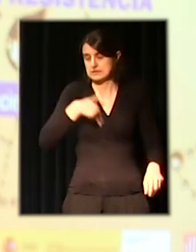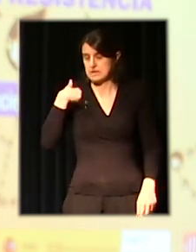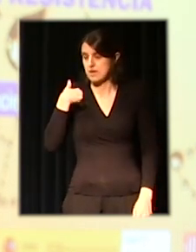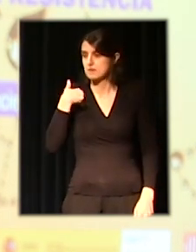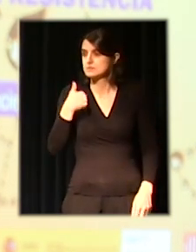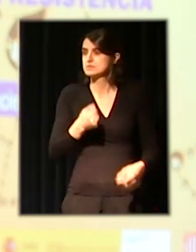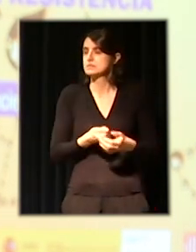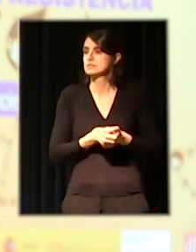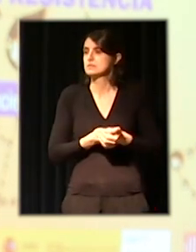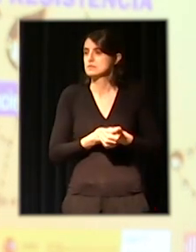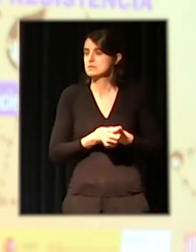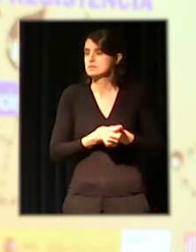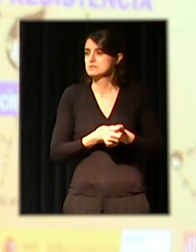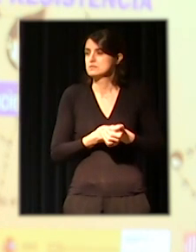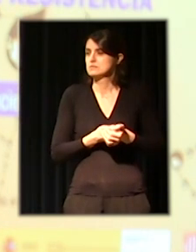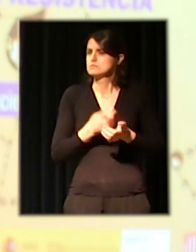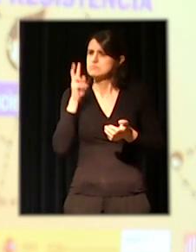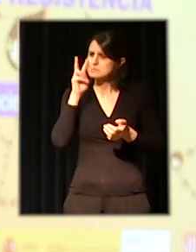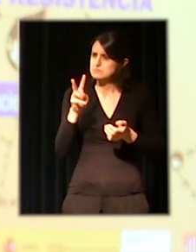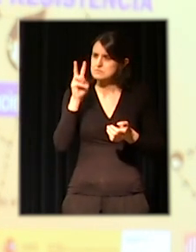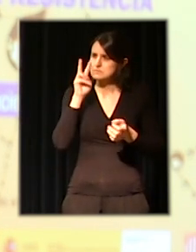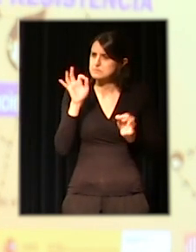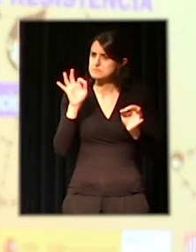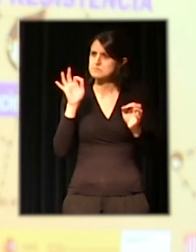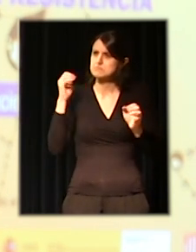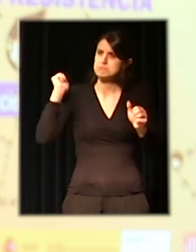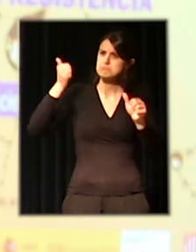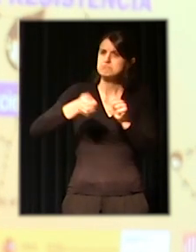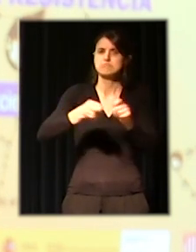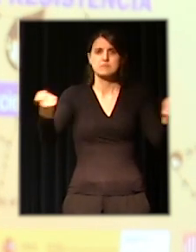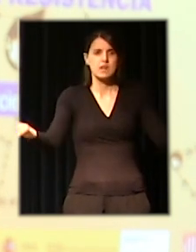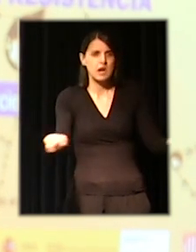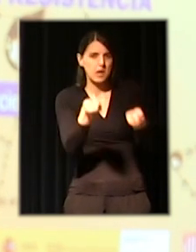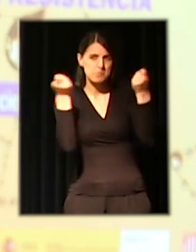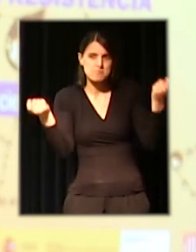n'estem adonant? Que probablement les campanyes